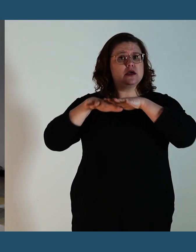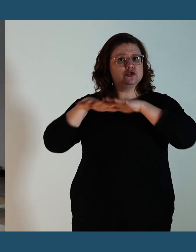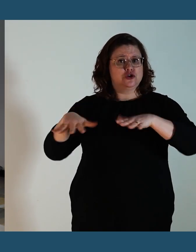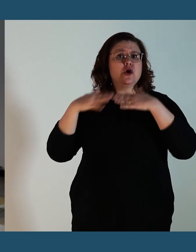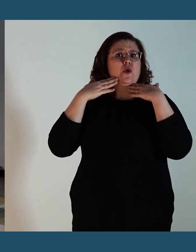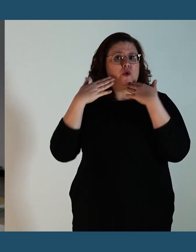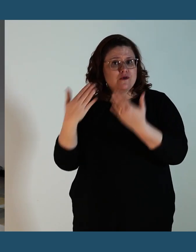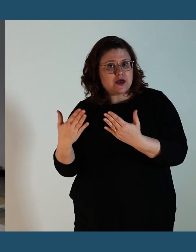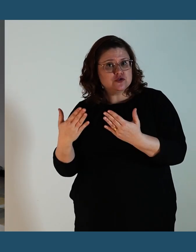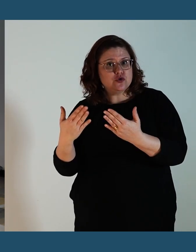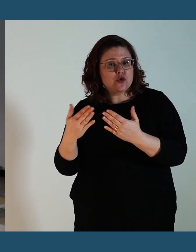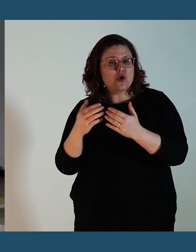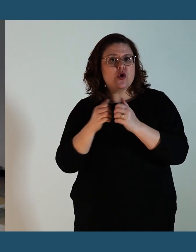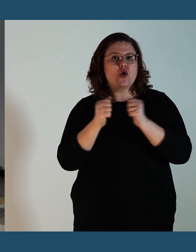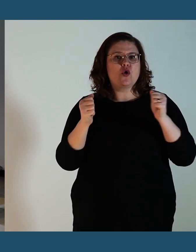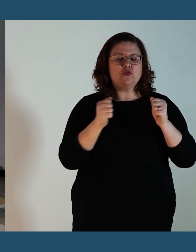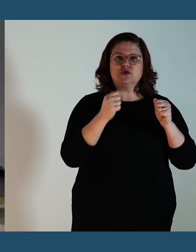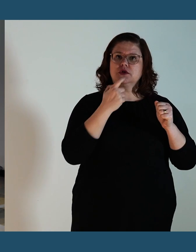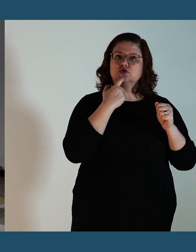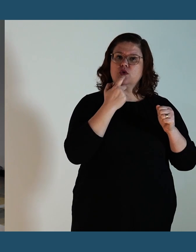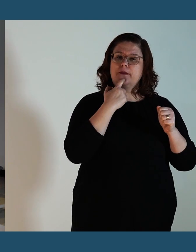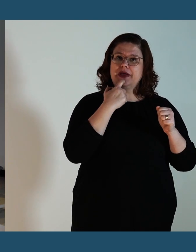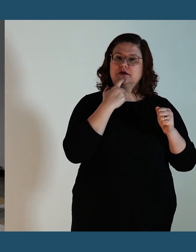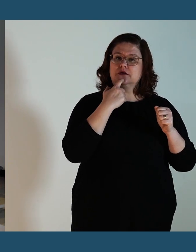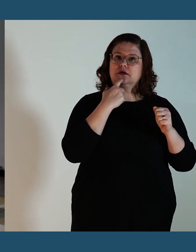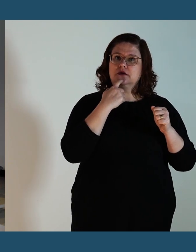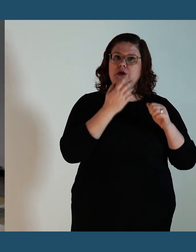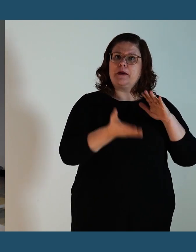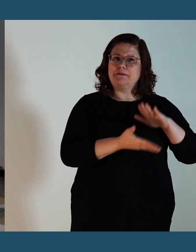enemmistöllä, mutta lain uudistaminen kaatui suomalaiseen